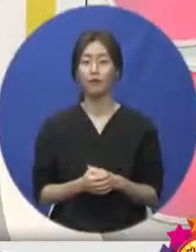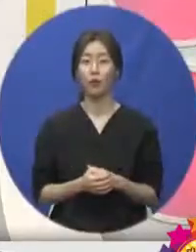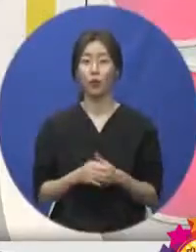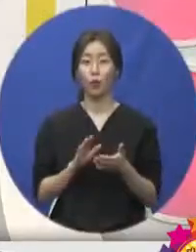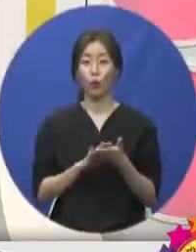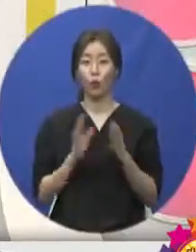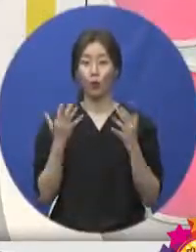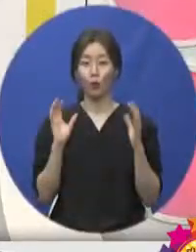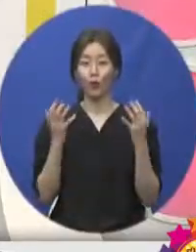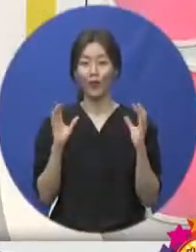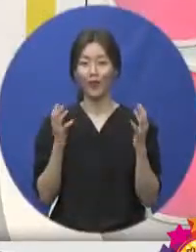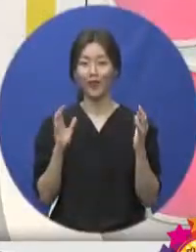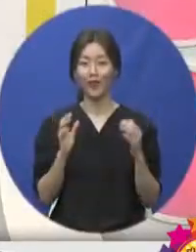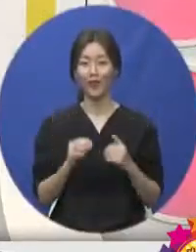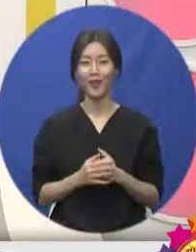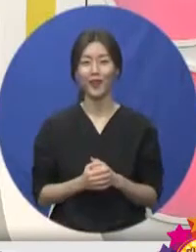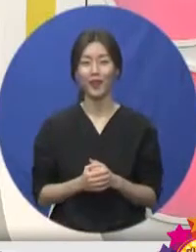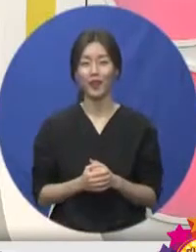해요. 네, 이야. 박수.